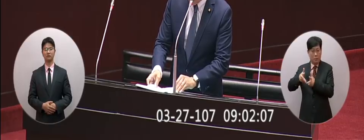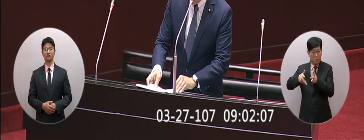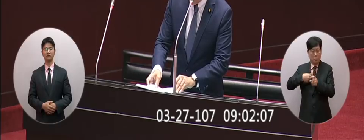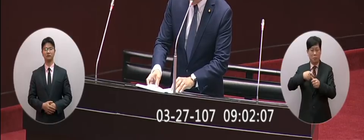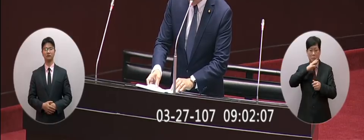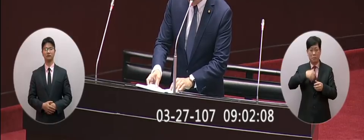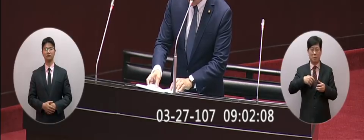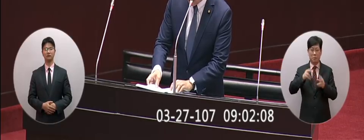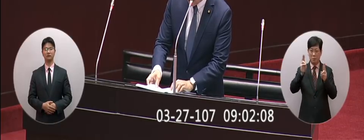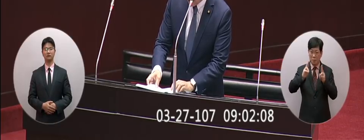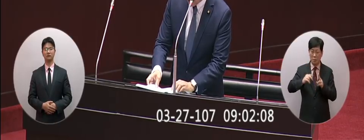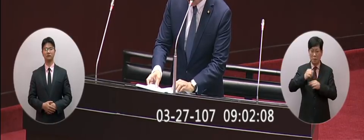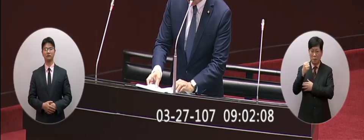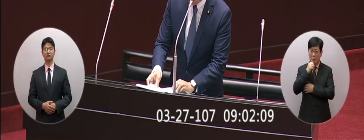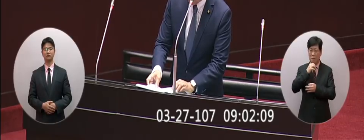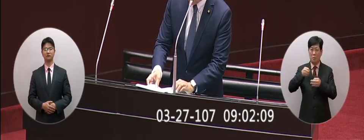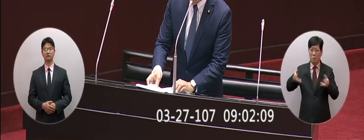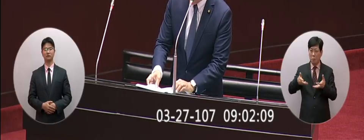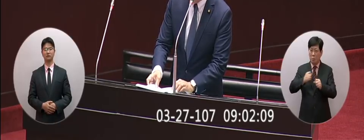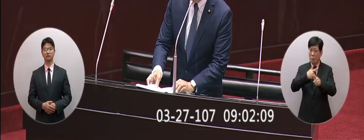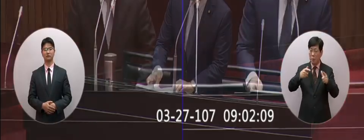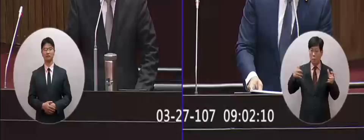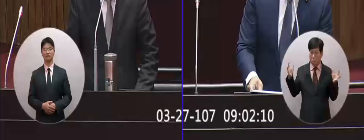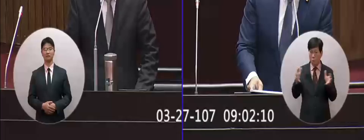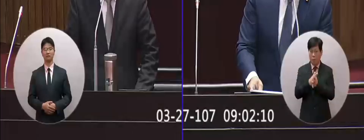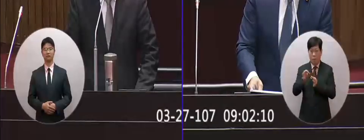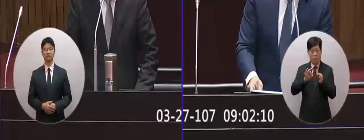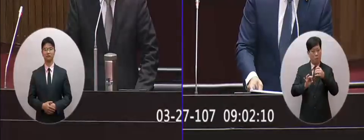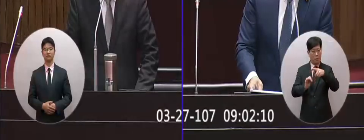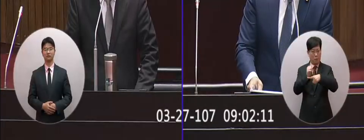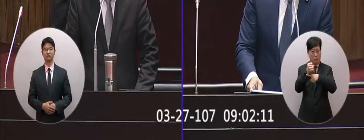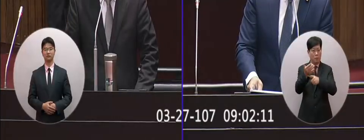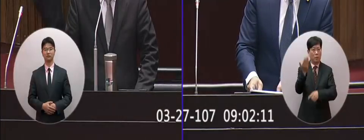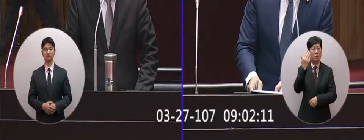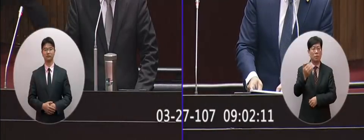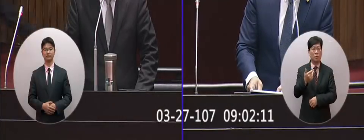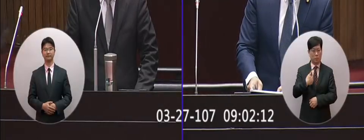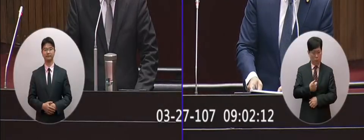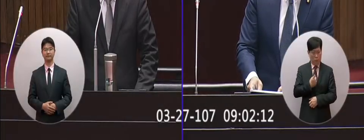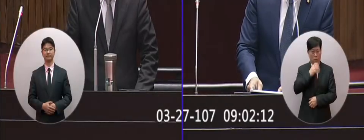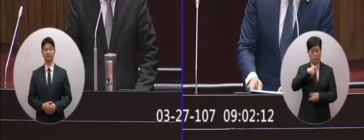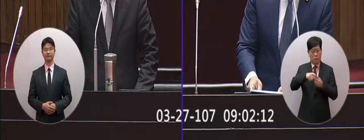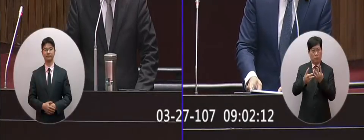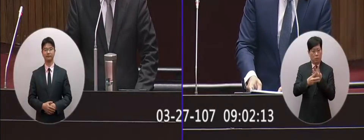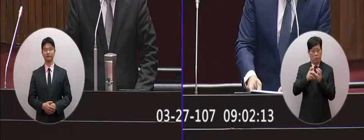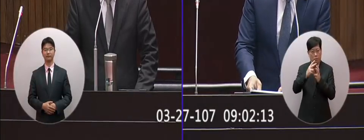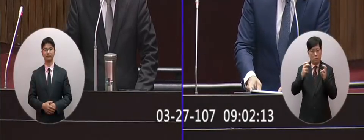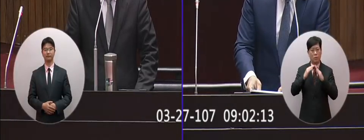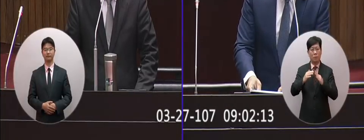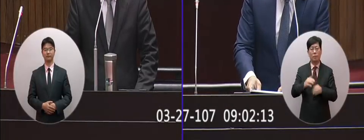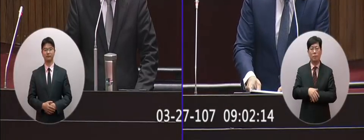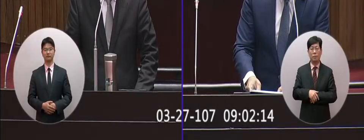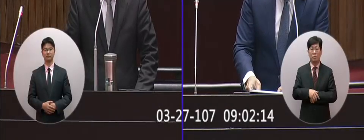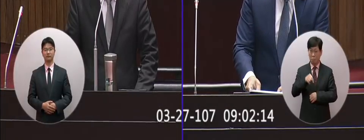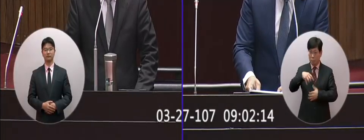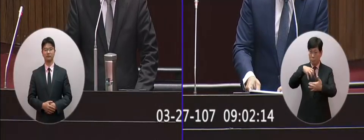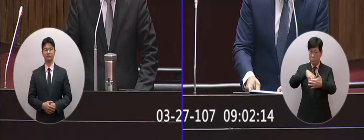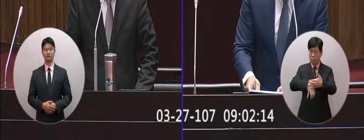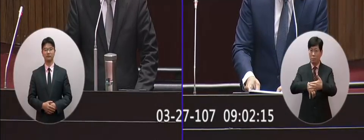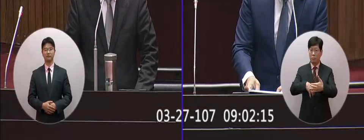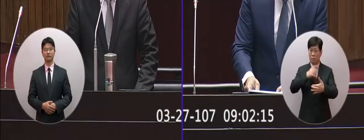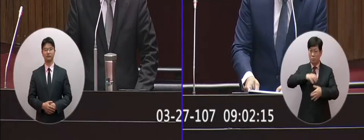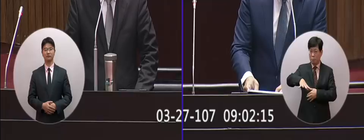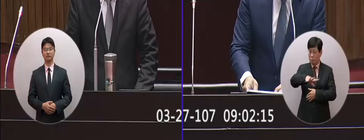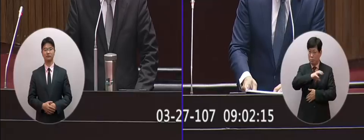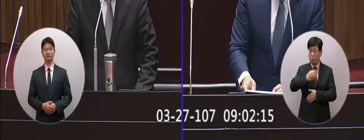营造业、电力业，占盈利事业销售总额的五成以上，所以我们还是一个不折不扣的工业城市。那在这其中呢，我们